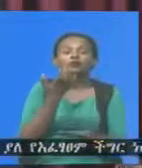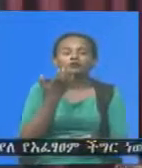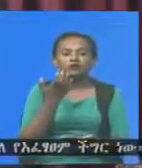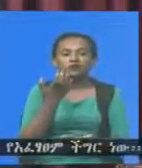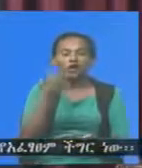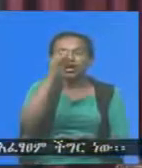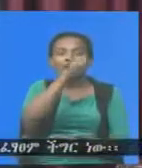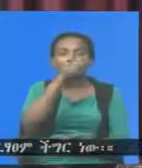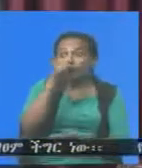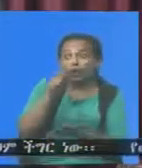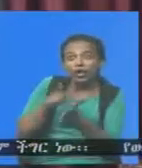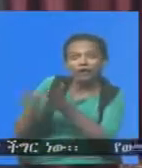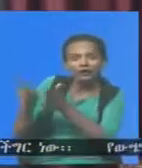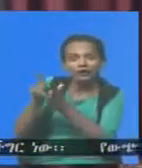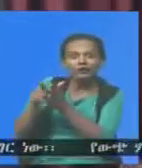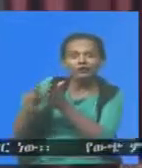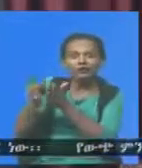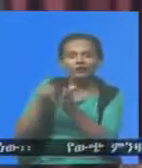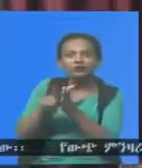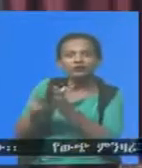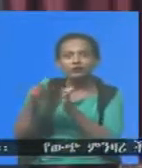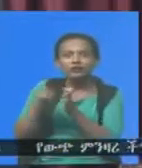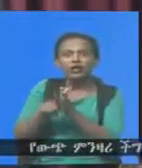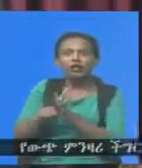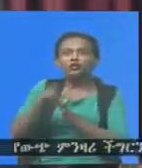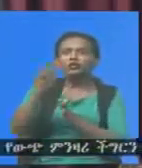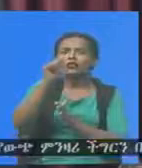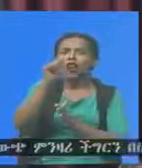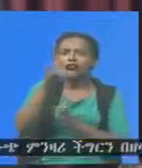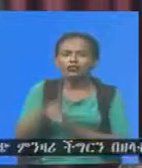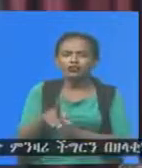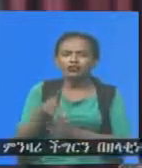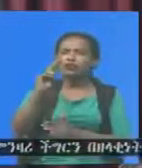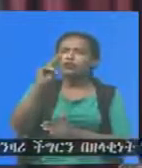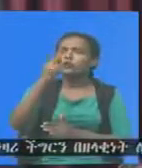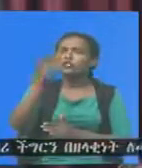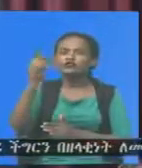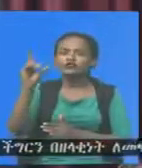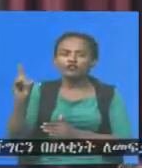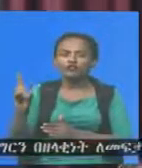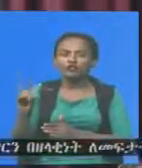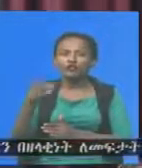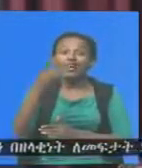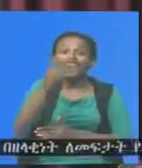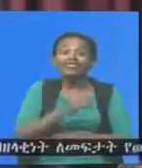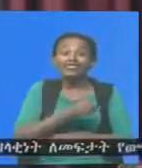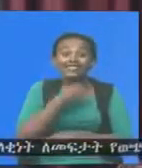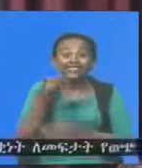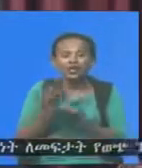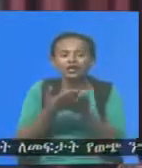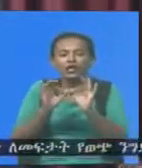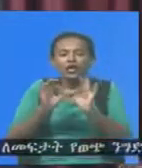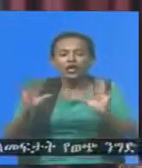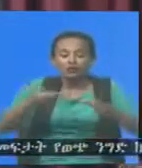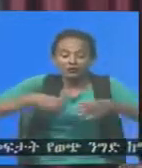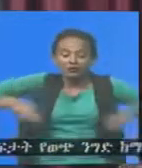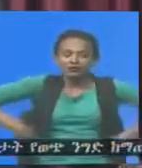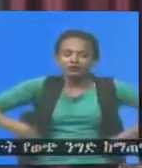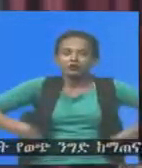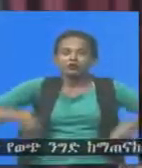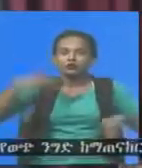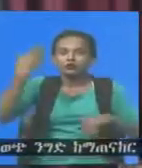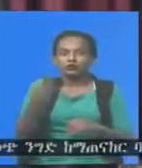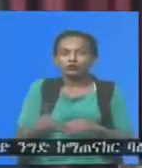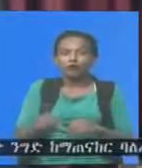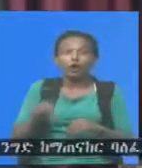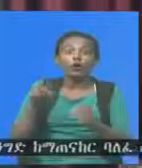በአገራብትም ኢትዮጵያ ለማጥቃት 27 ታንክ መድፍ ያልተገዛ ትጥቅ የለም ለውጊያ